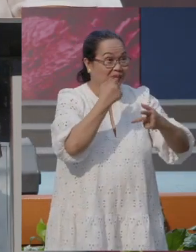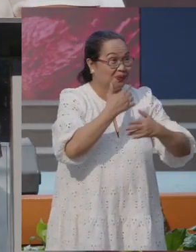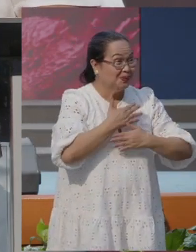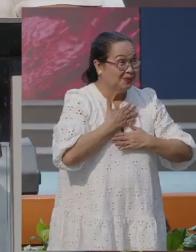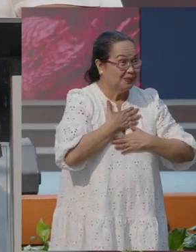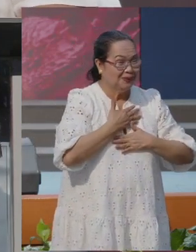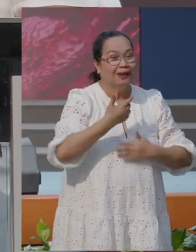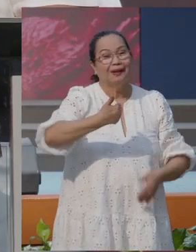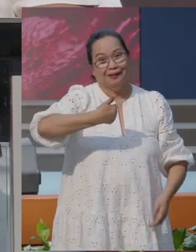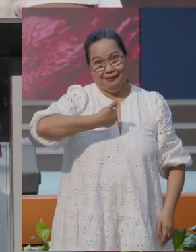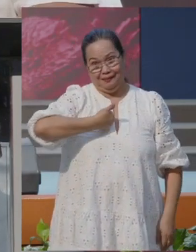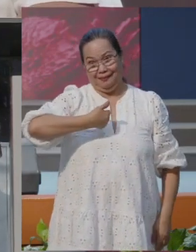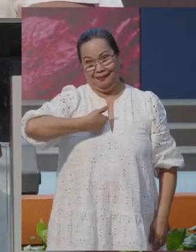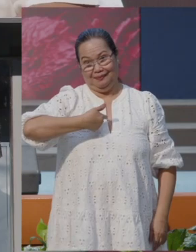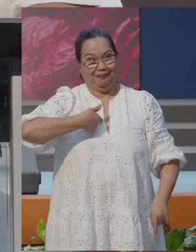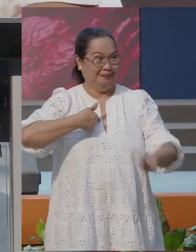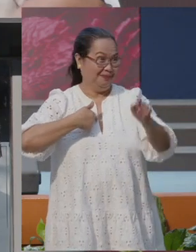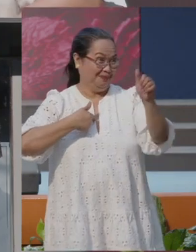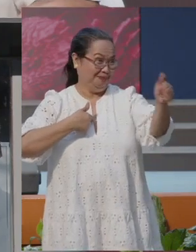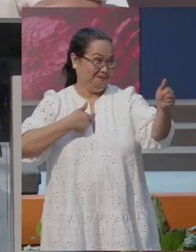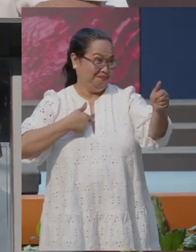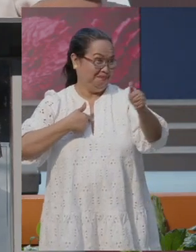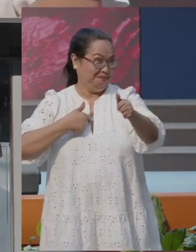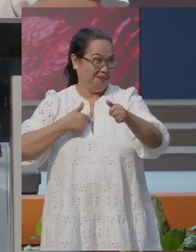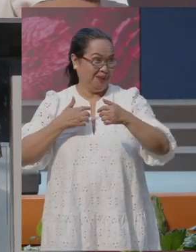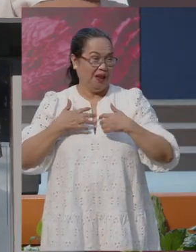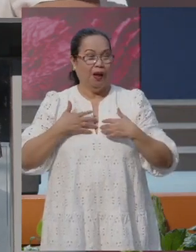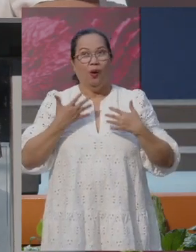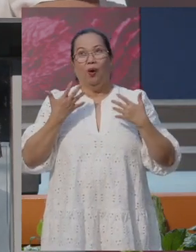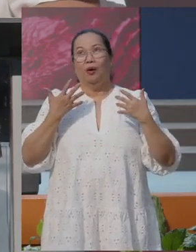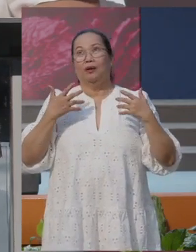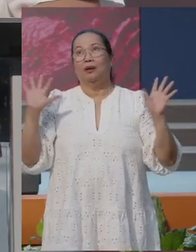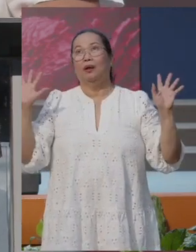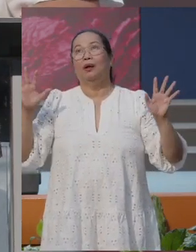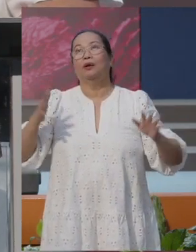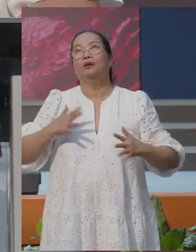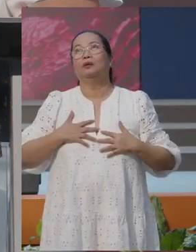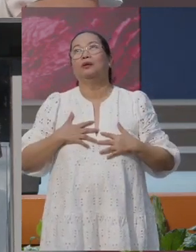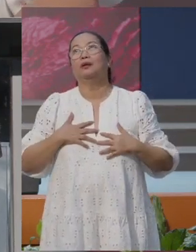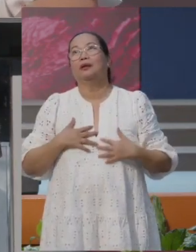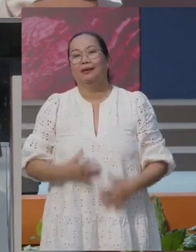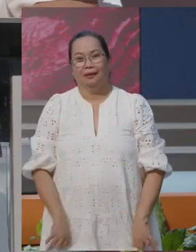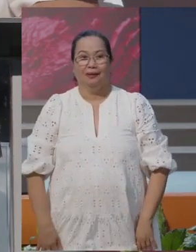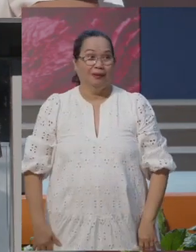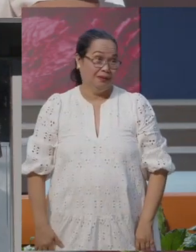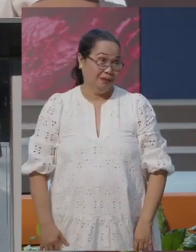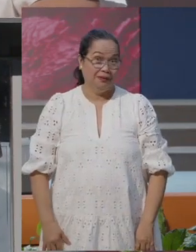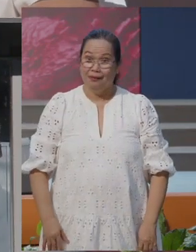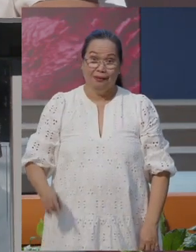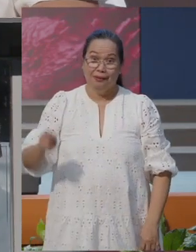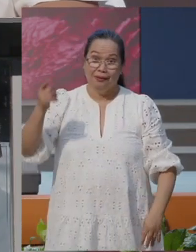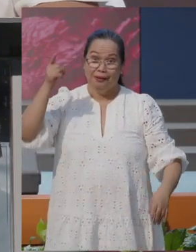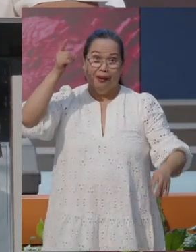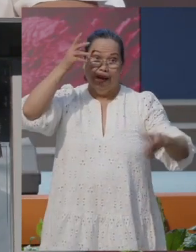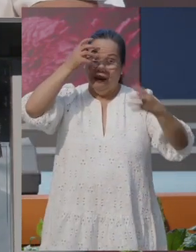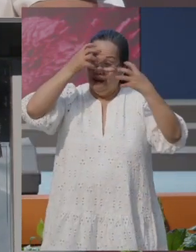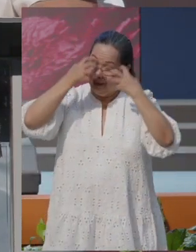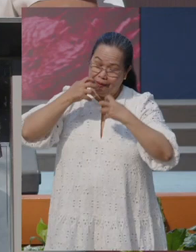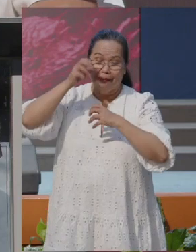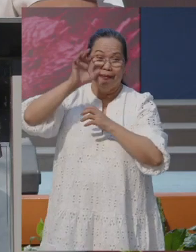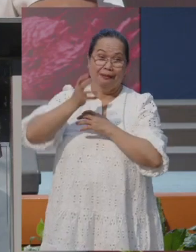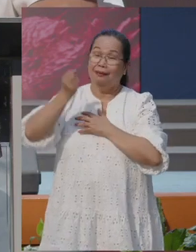kayo. Pag na-release nyo na yung galit na yon at pinasa Diyos nyo na,